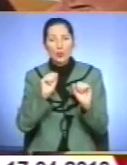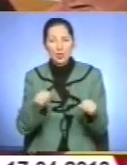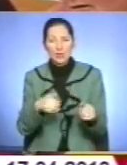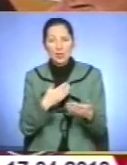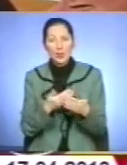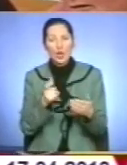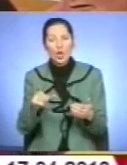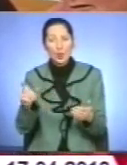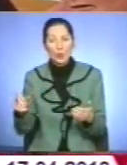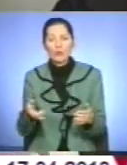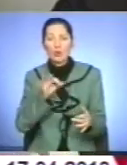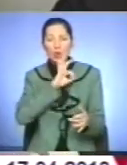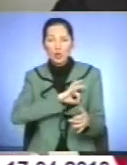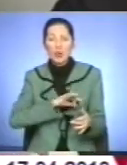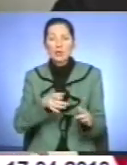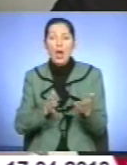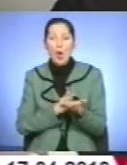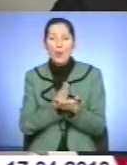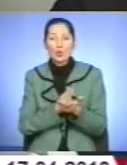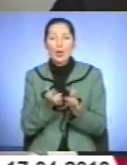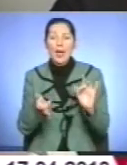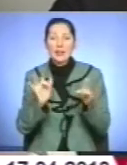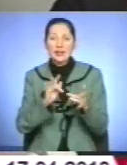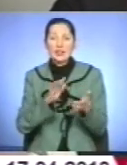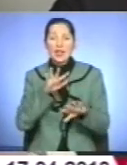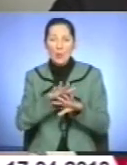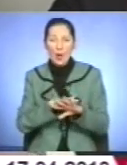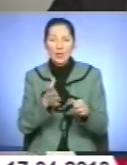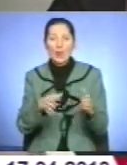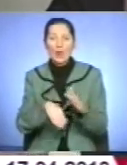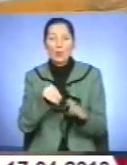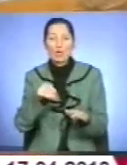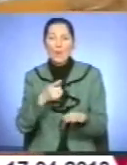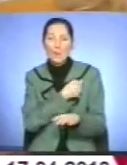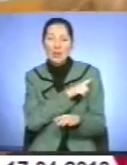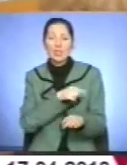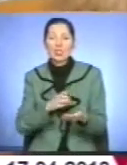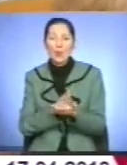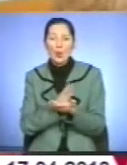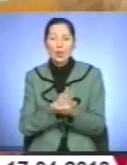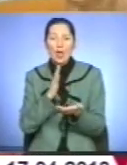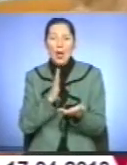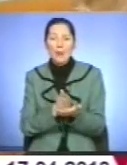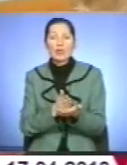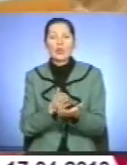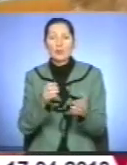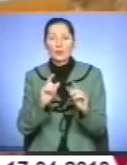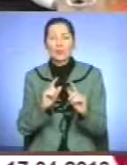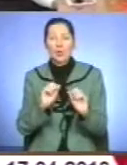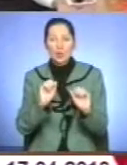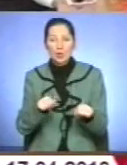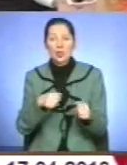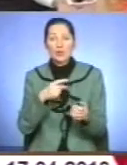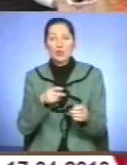послугами інтернет-банків, обирати медичні послуги, а головне – мати доступ до публічної інформації влади. Ці та інші